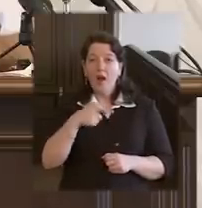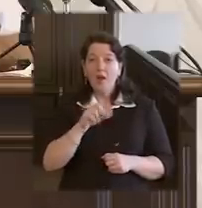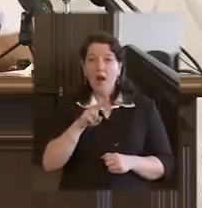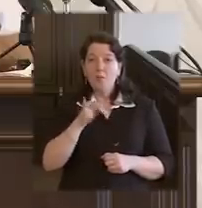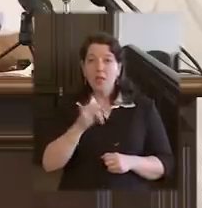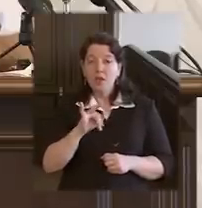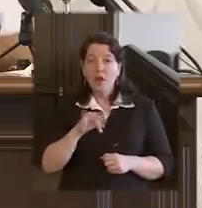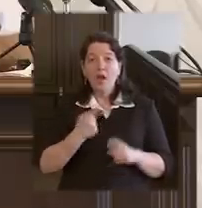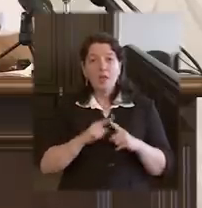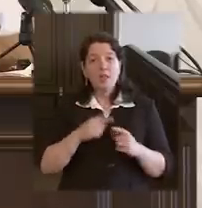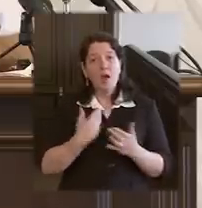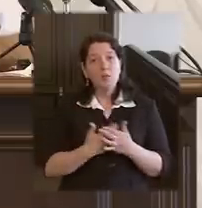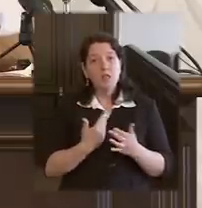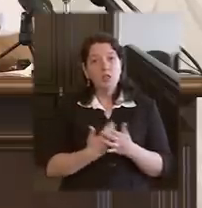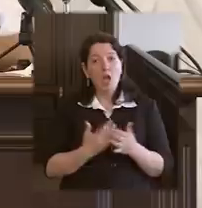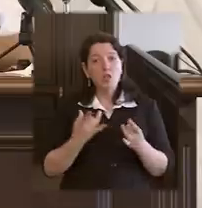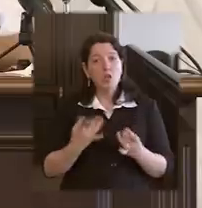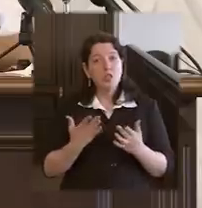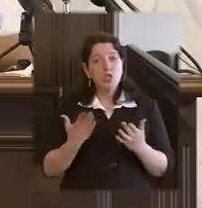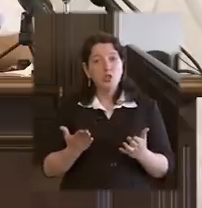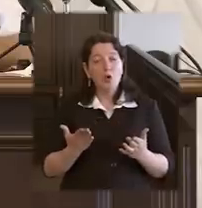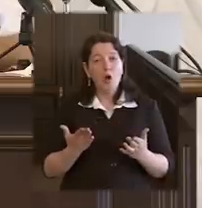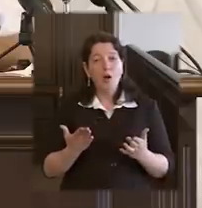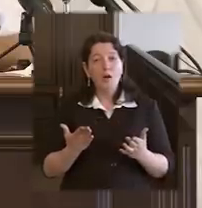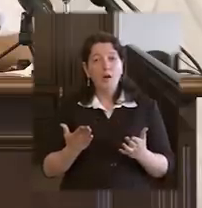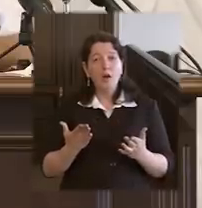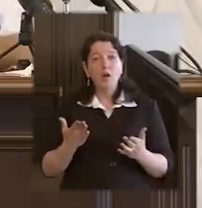ничто иное, как просто